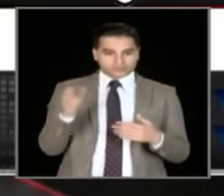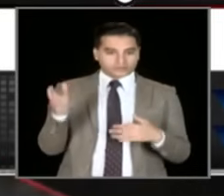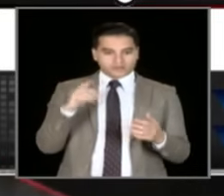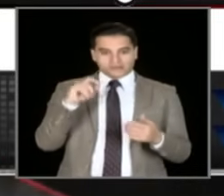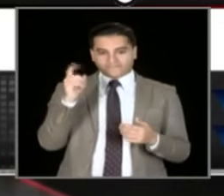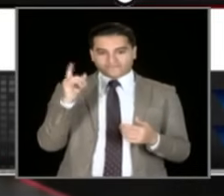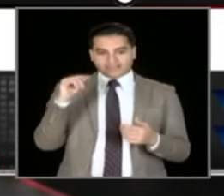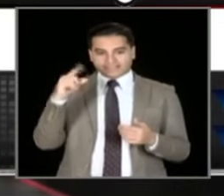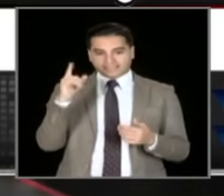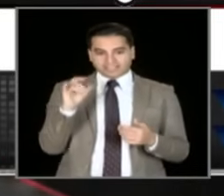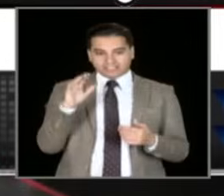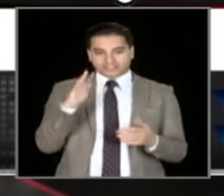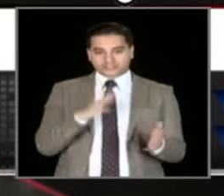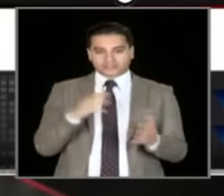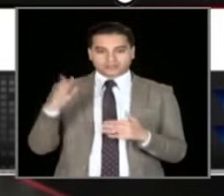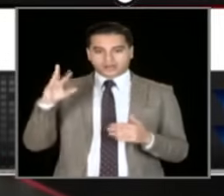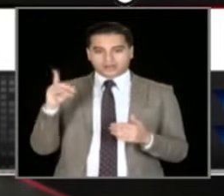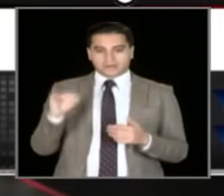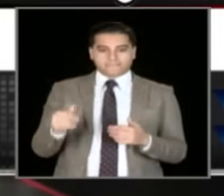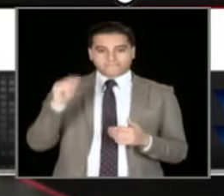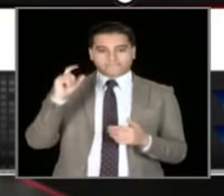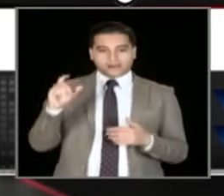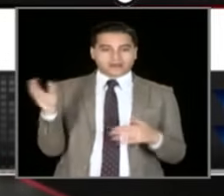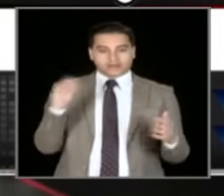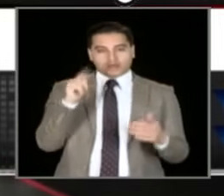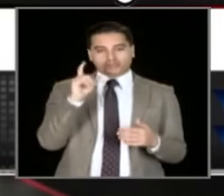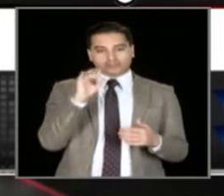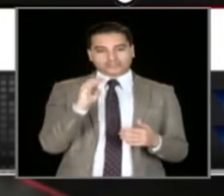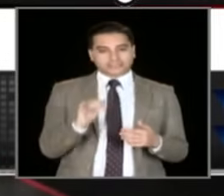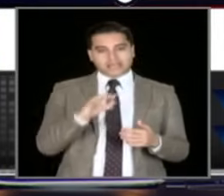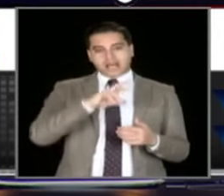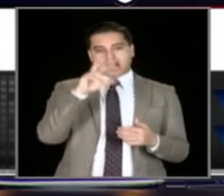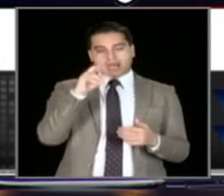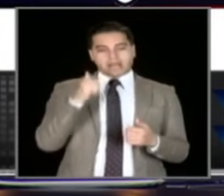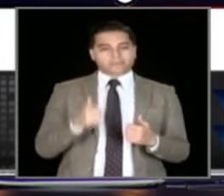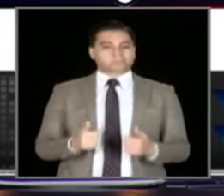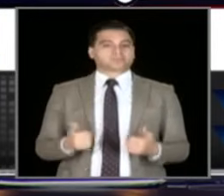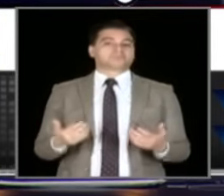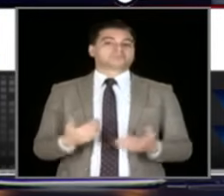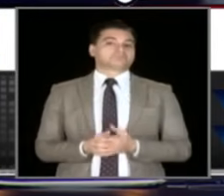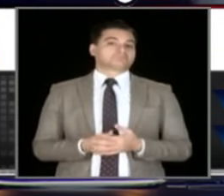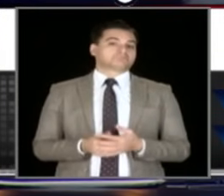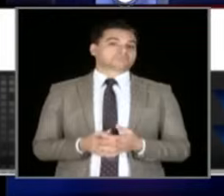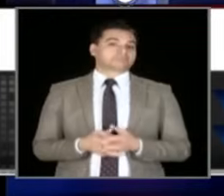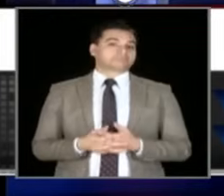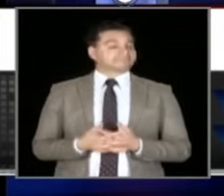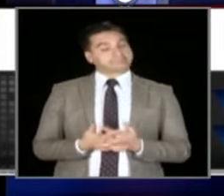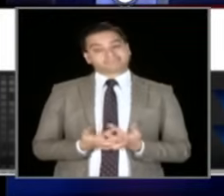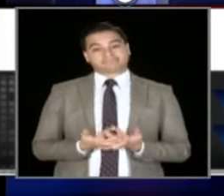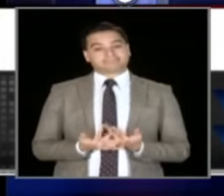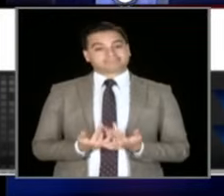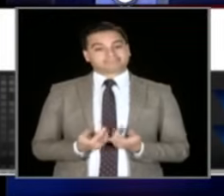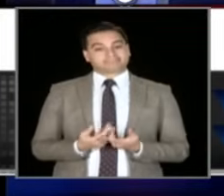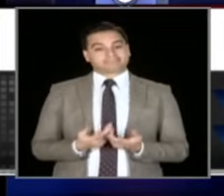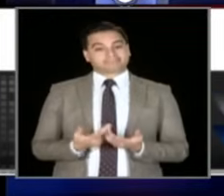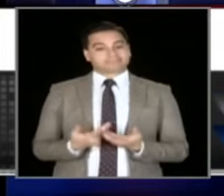بيسمارك، فريدريش إيبرت، هيرمان مولر، أنجيلا ميركل.